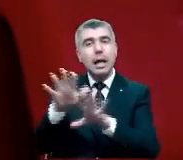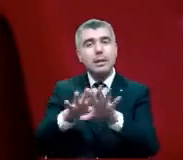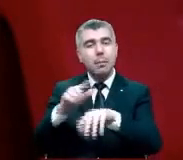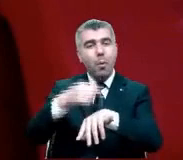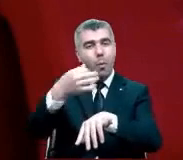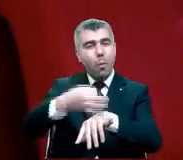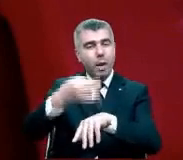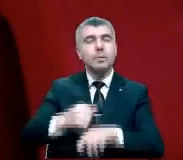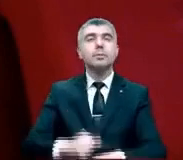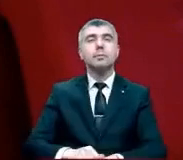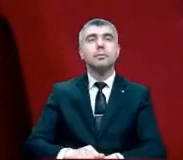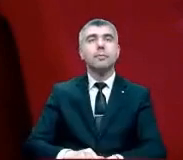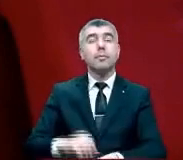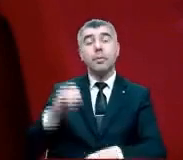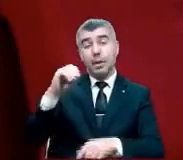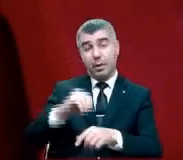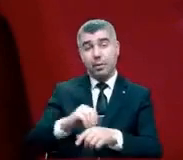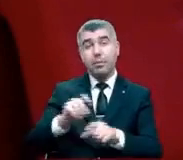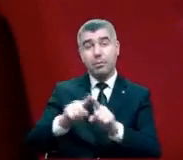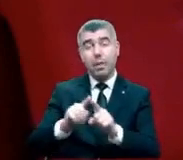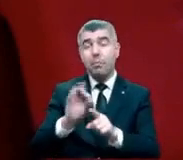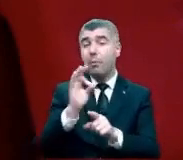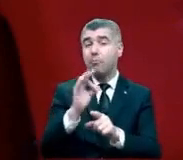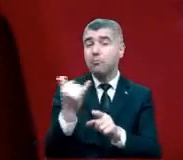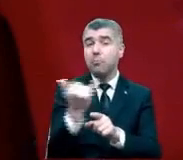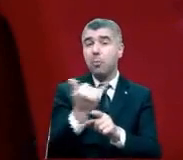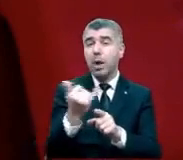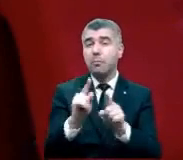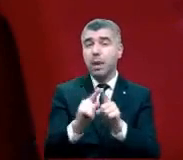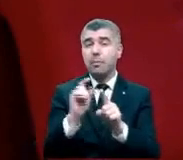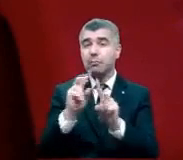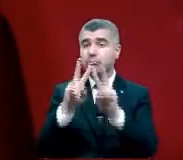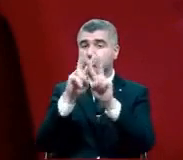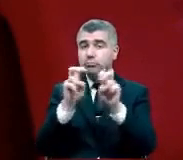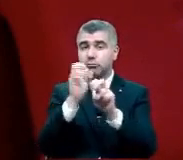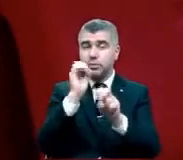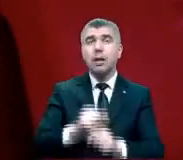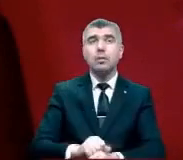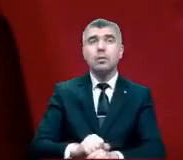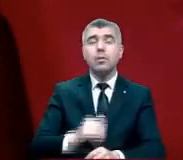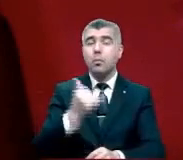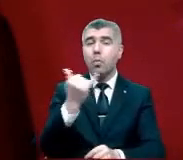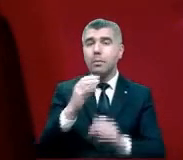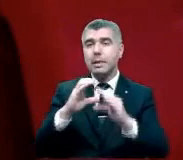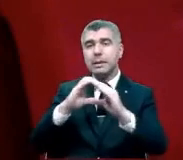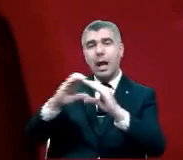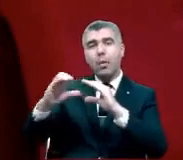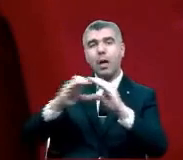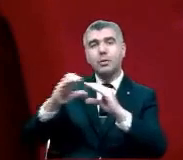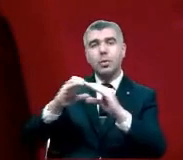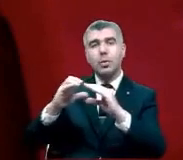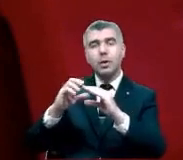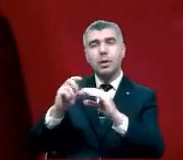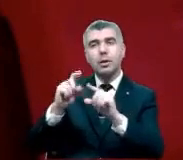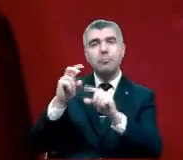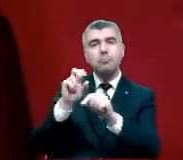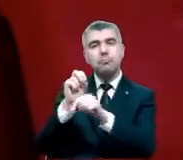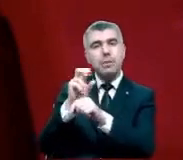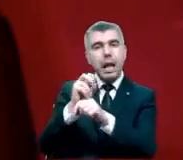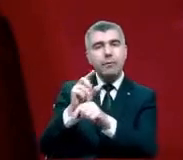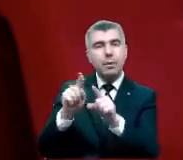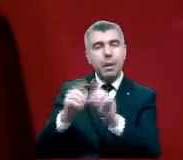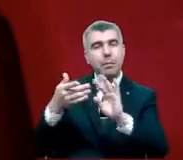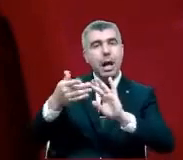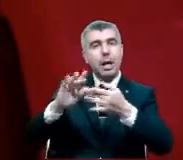الأجل الملائمة، تكليف فاعل مختص في مجال التوجيه والإرشاد، تخصيص ركن للتواصل مع المسافرين على الموقع الإلكتروني